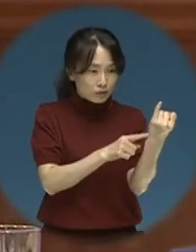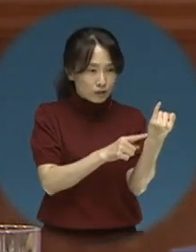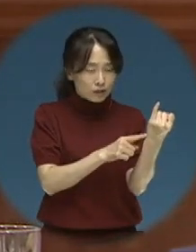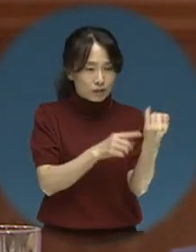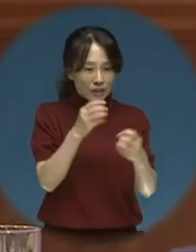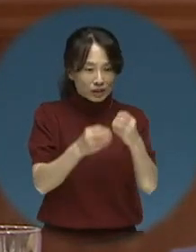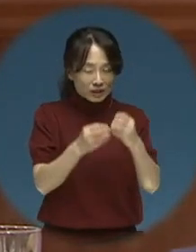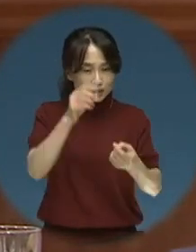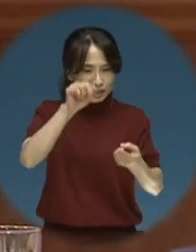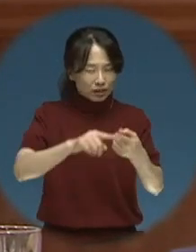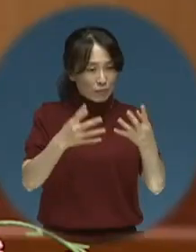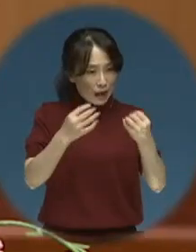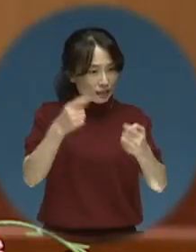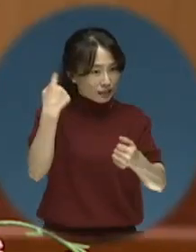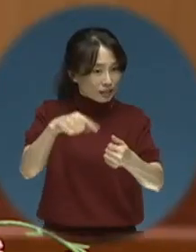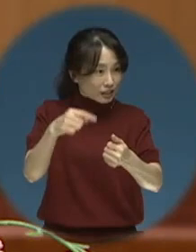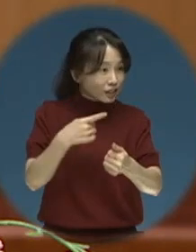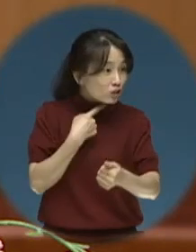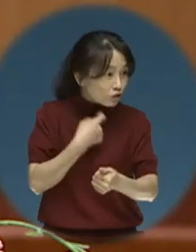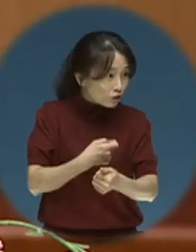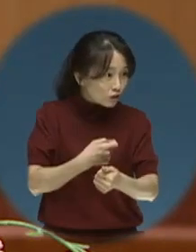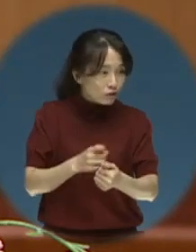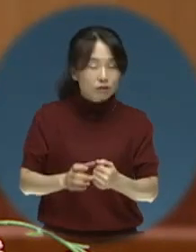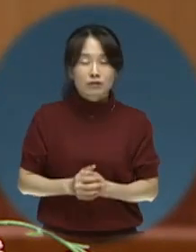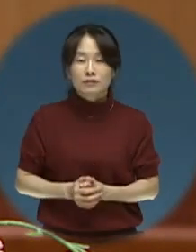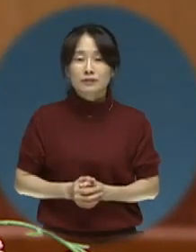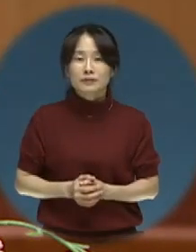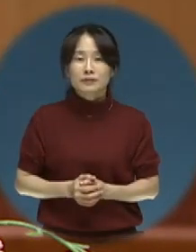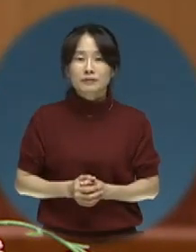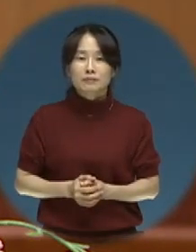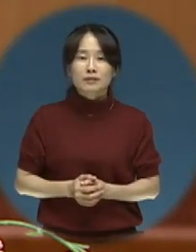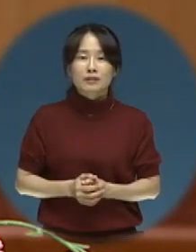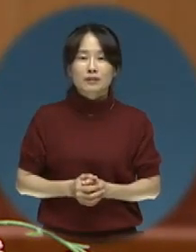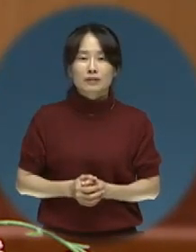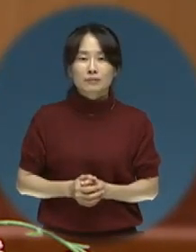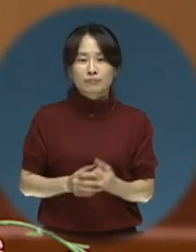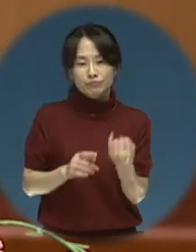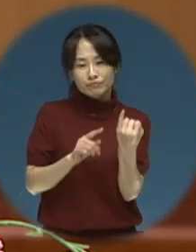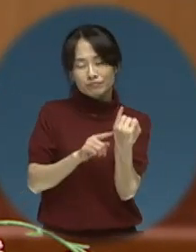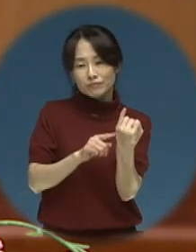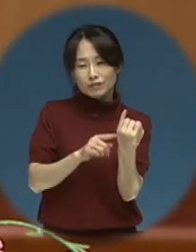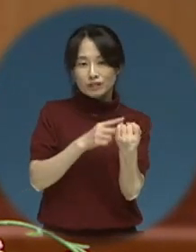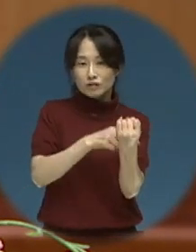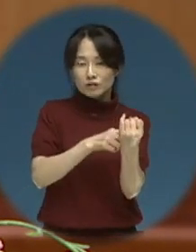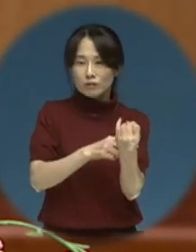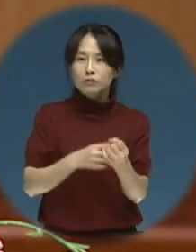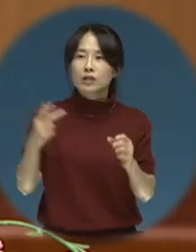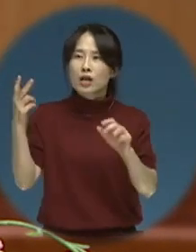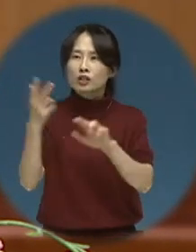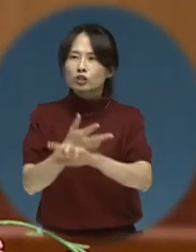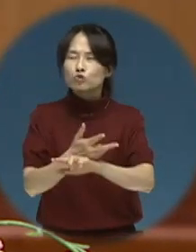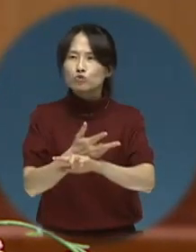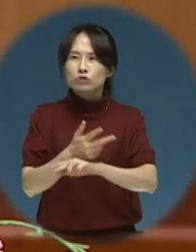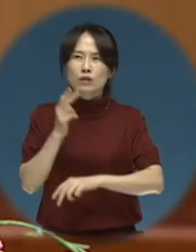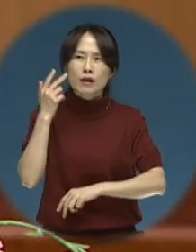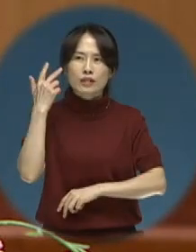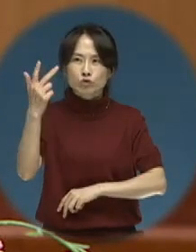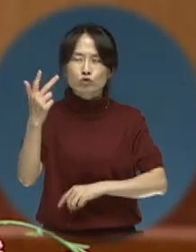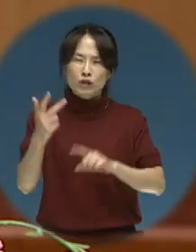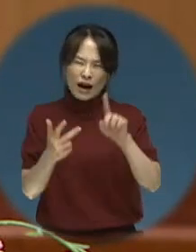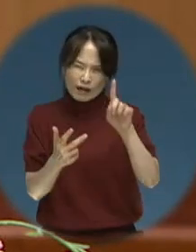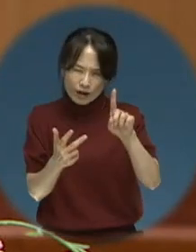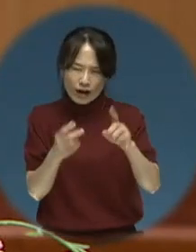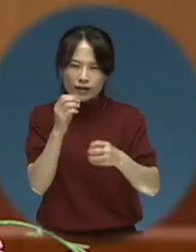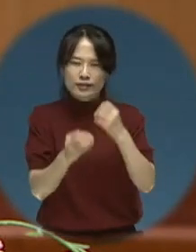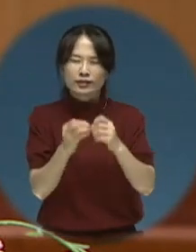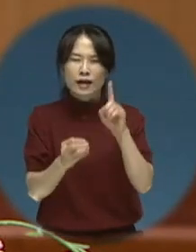주셨어요? 이끌어 주셨어요? 김남조 선생님은 이제 그 특히 꼭 일주일에 하나씩 써오라고 하셨어요.